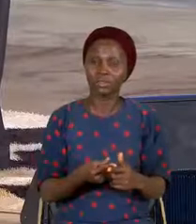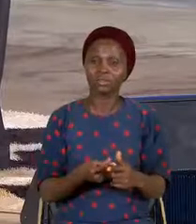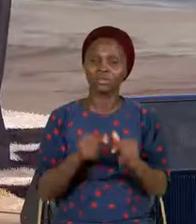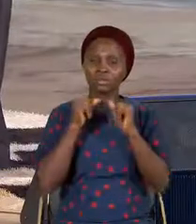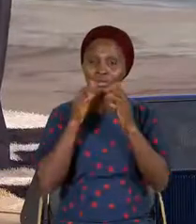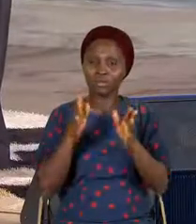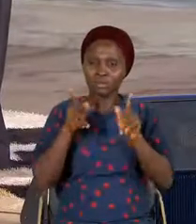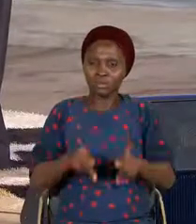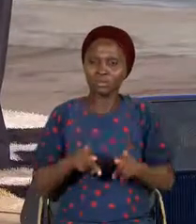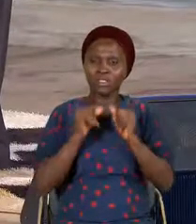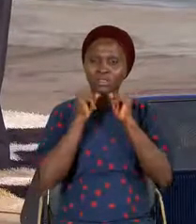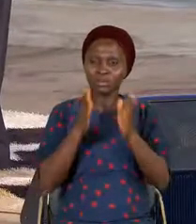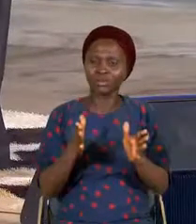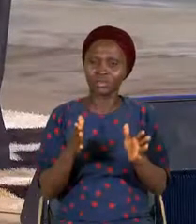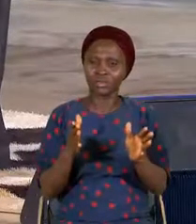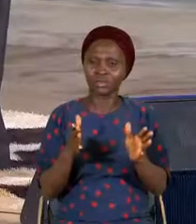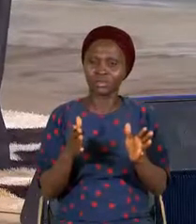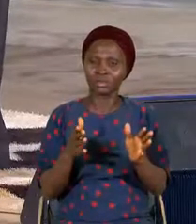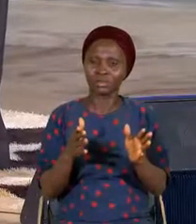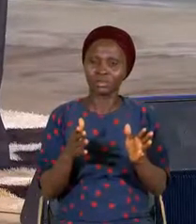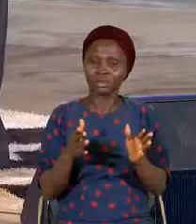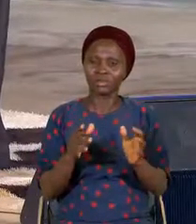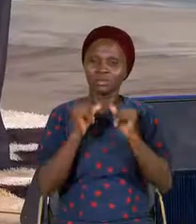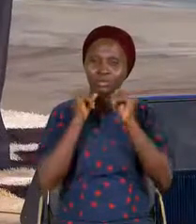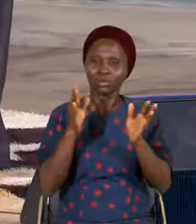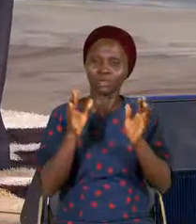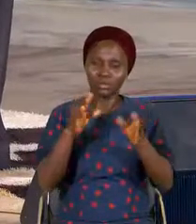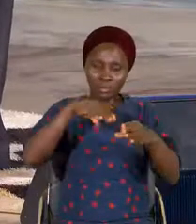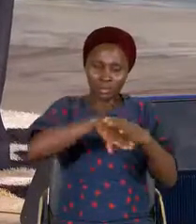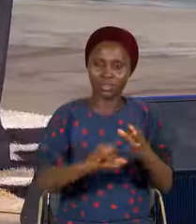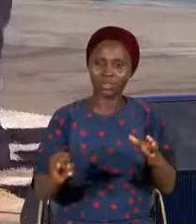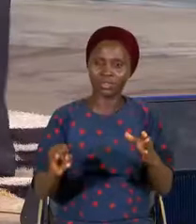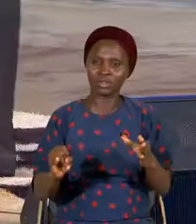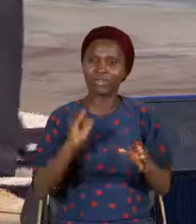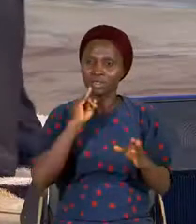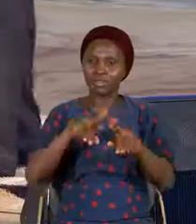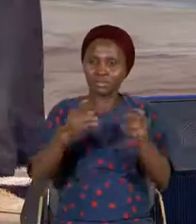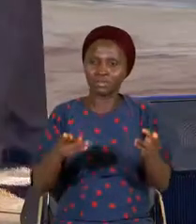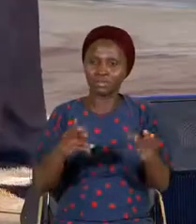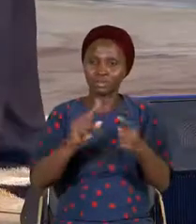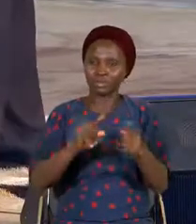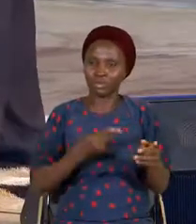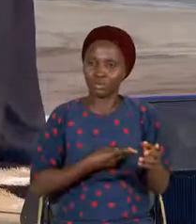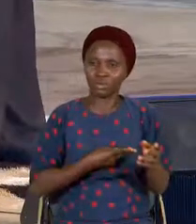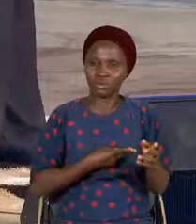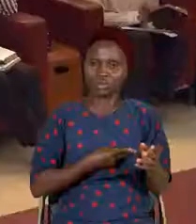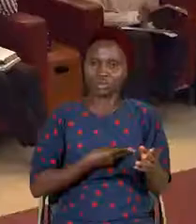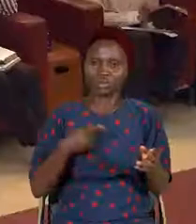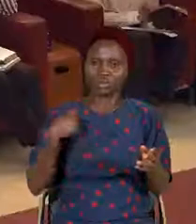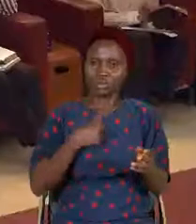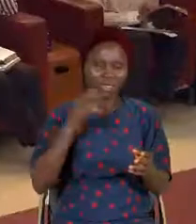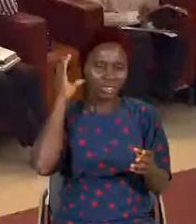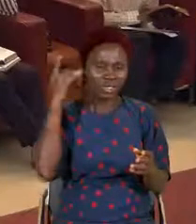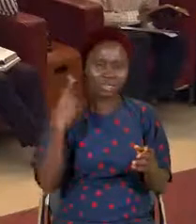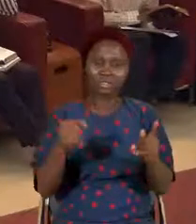l'étude biblique et il n'y a rien qui brûle en nous. Il n'y a rien qui pénètre en nous, rien ne nous est révélé. Alors,